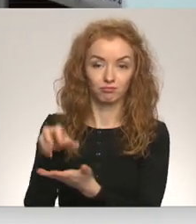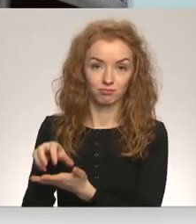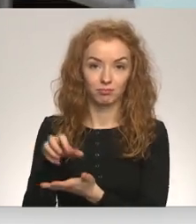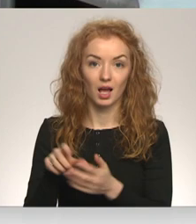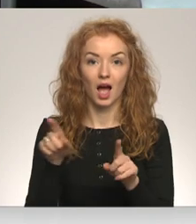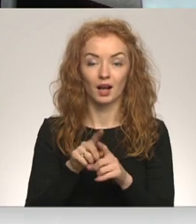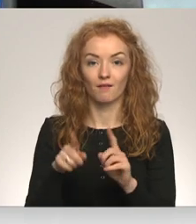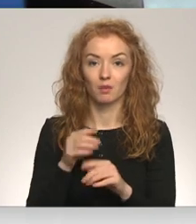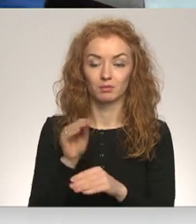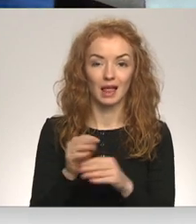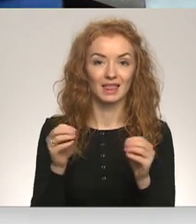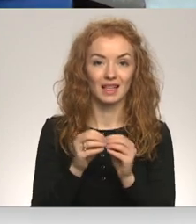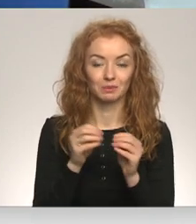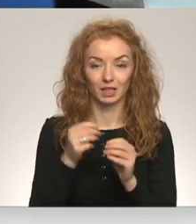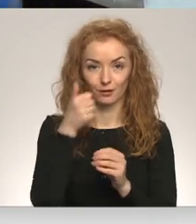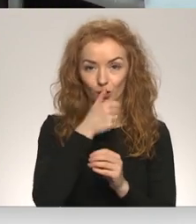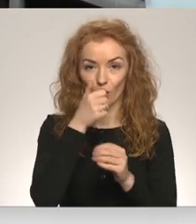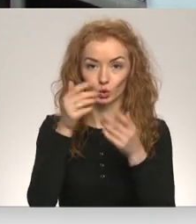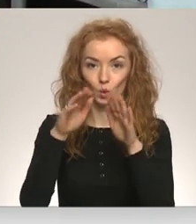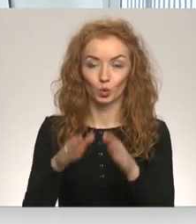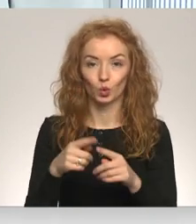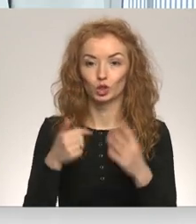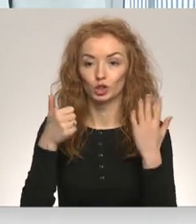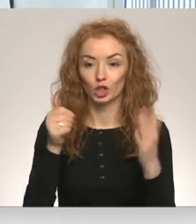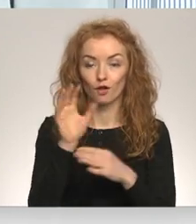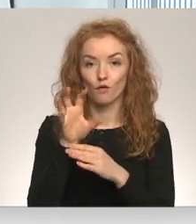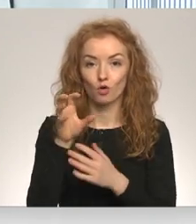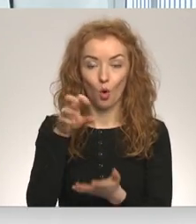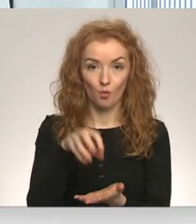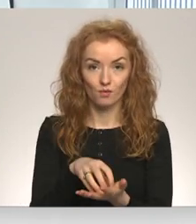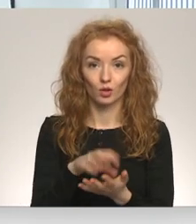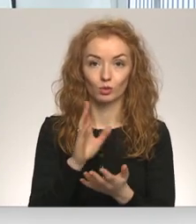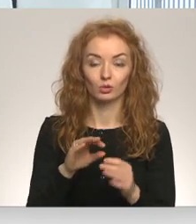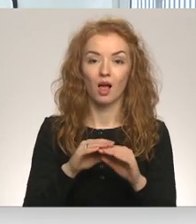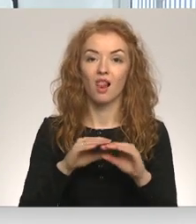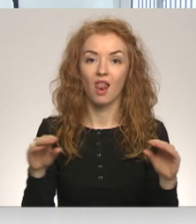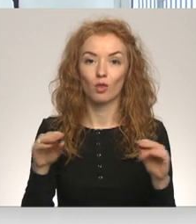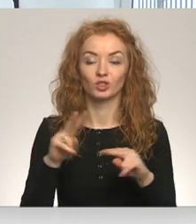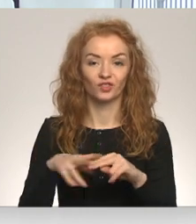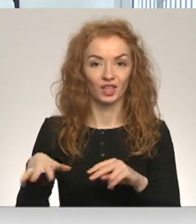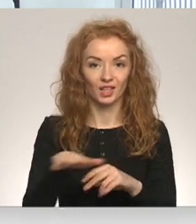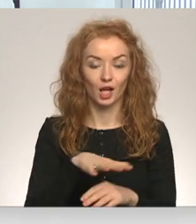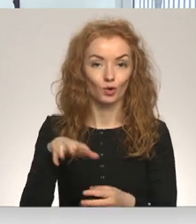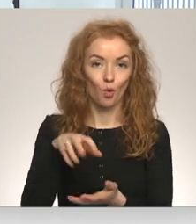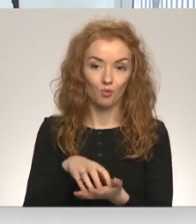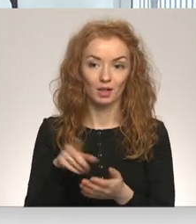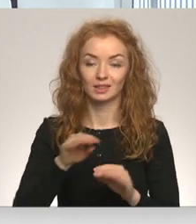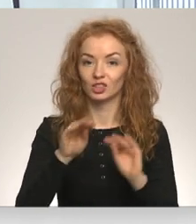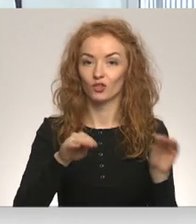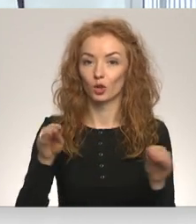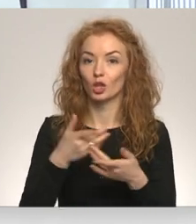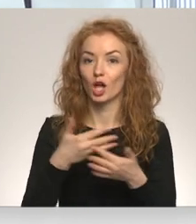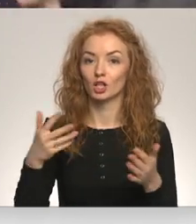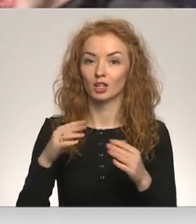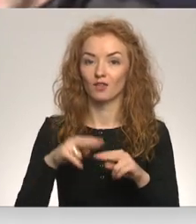arī 10 individuālās skulptūras un 6 fotoobjekti, uz laiku kļūst par ledus vidus objektiem, kas izvietot dažādās